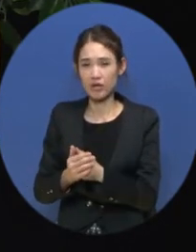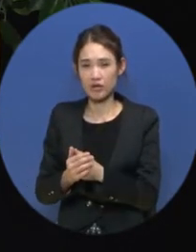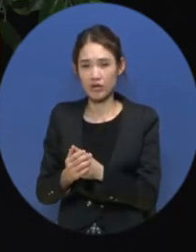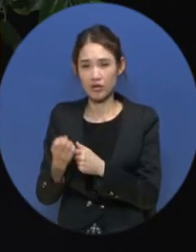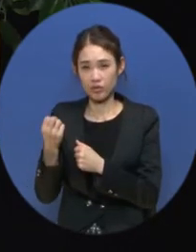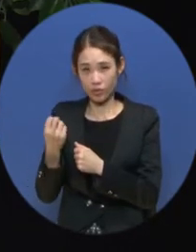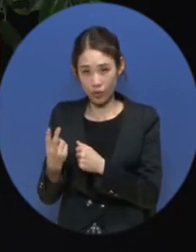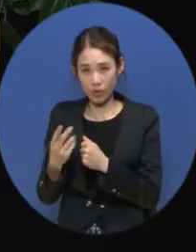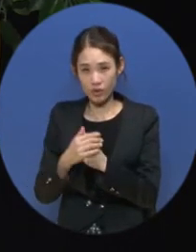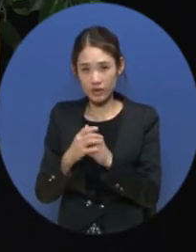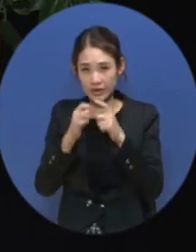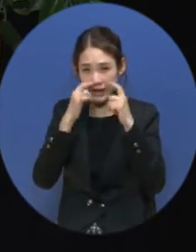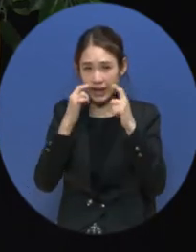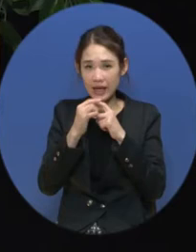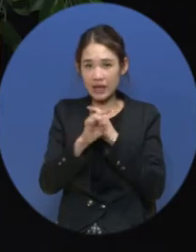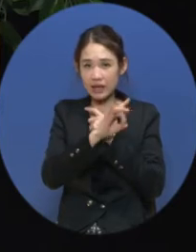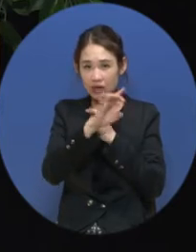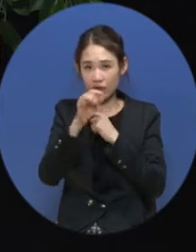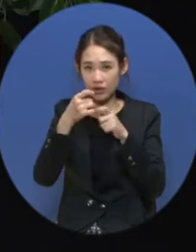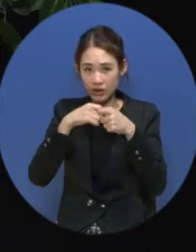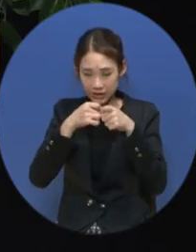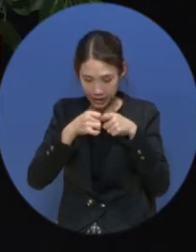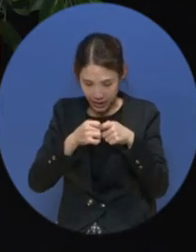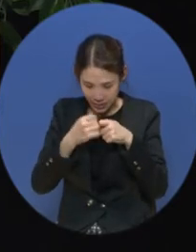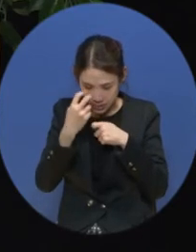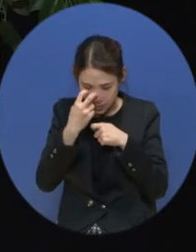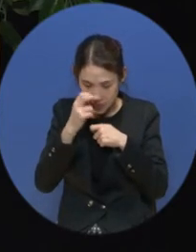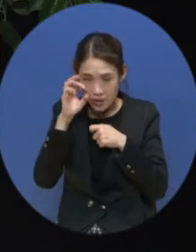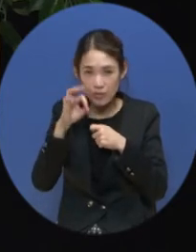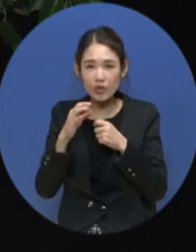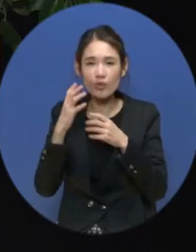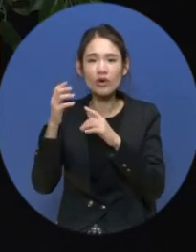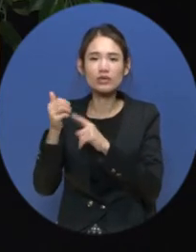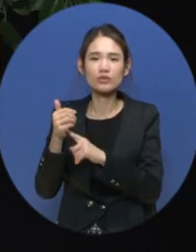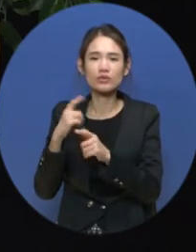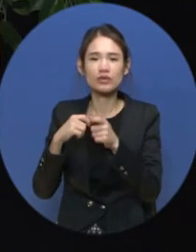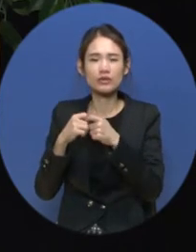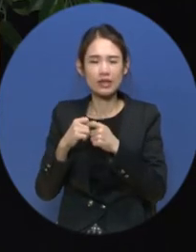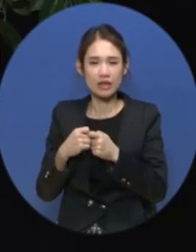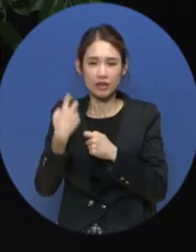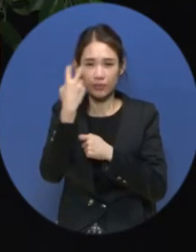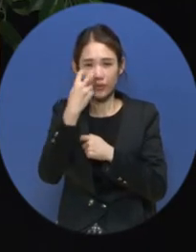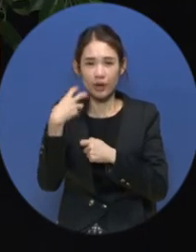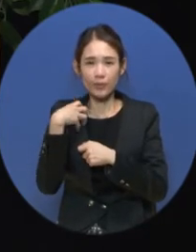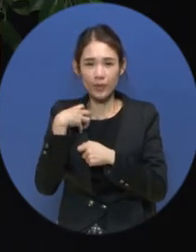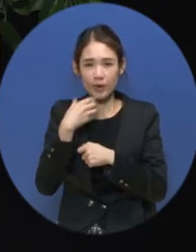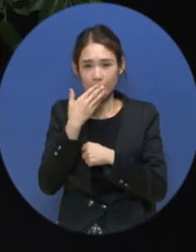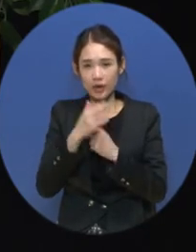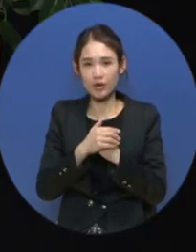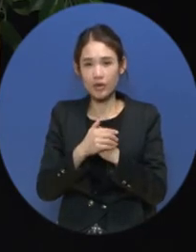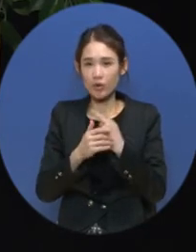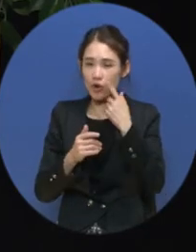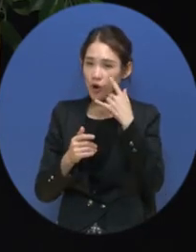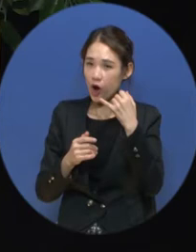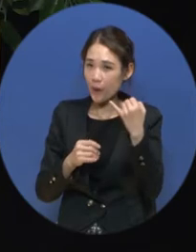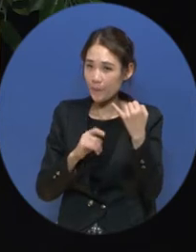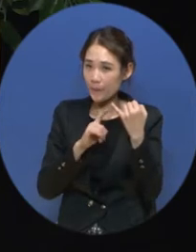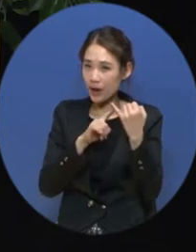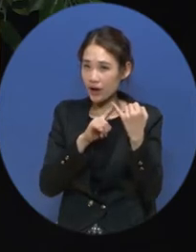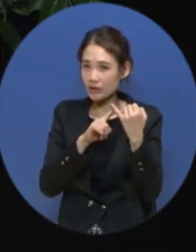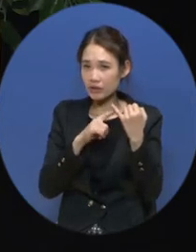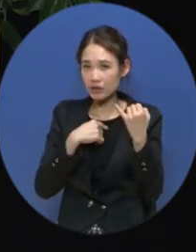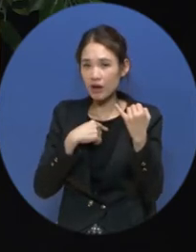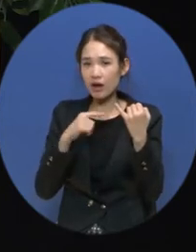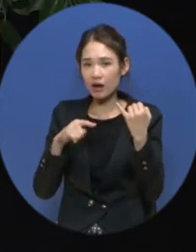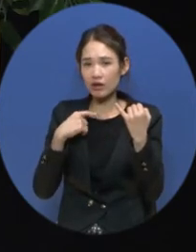또 개별적으로 자세히 봐주고 원장이 또 자세히 다 챙겨줄 수 있는 네. 장점이 많고 엄마들도 아이 우리